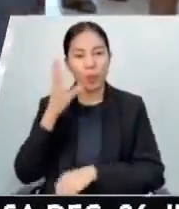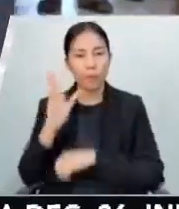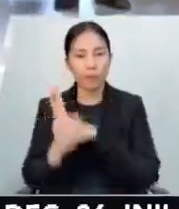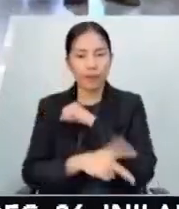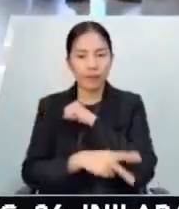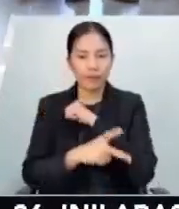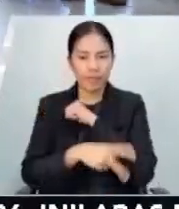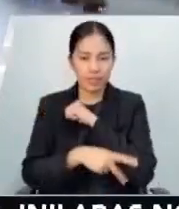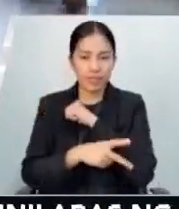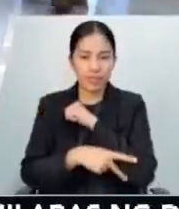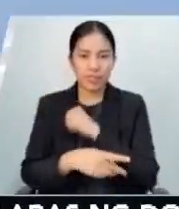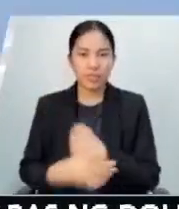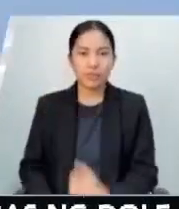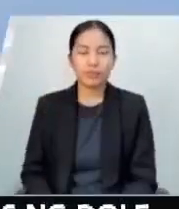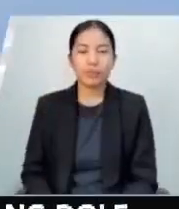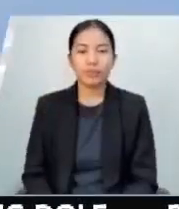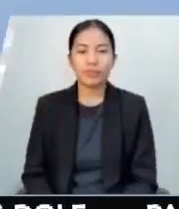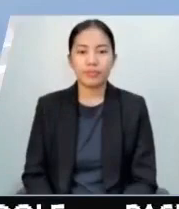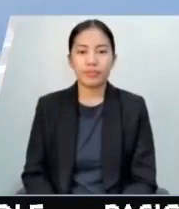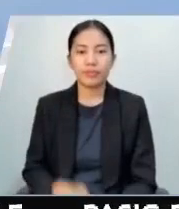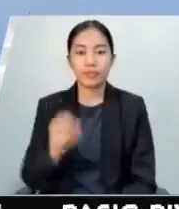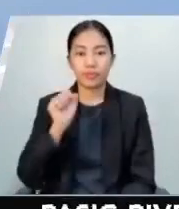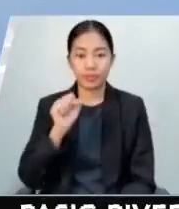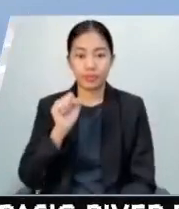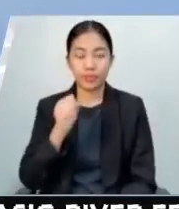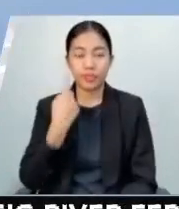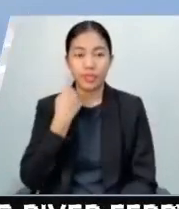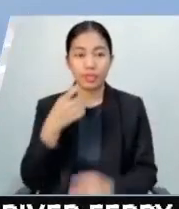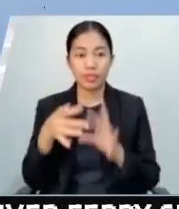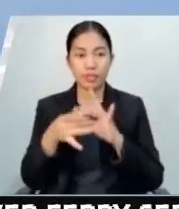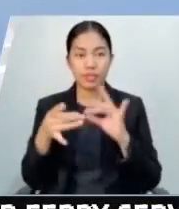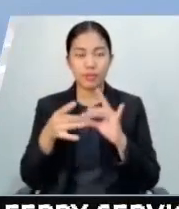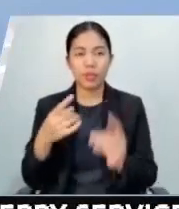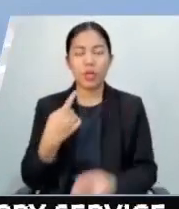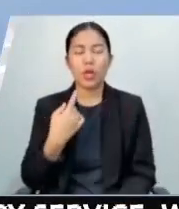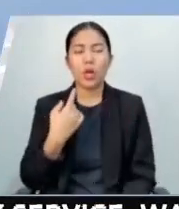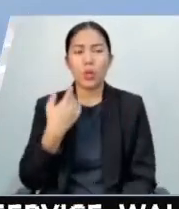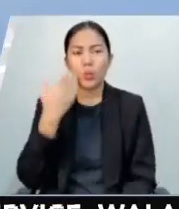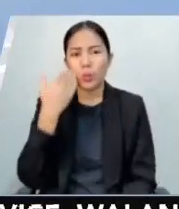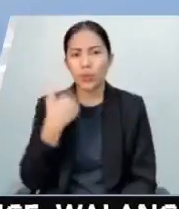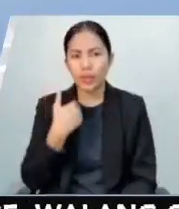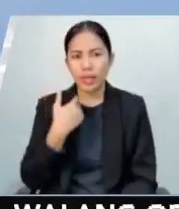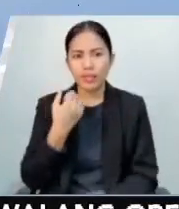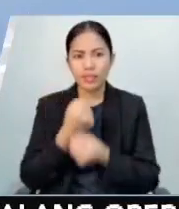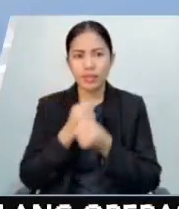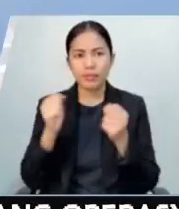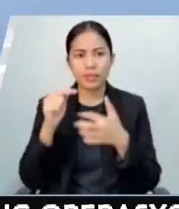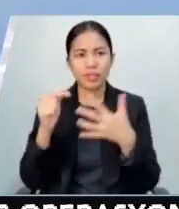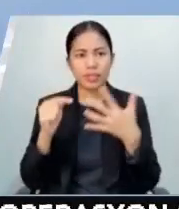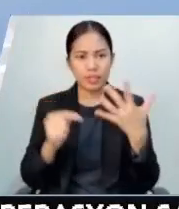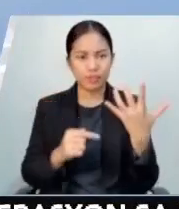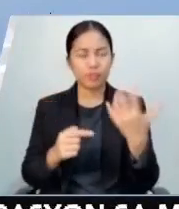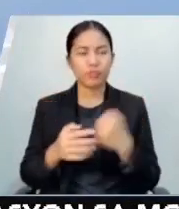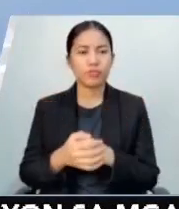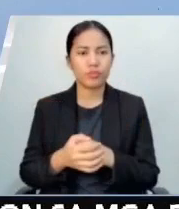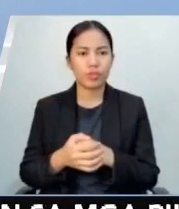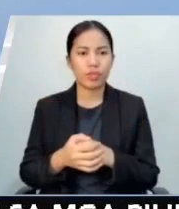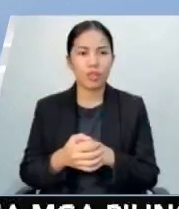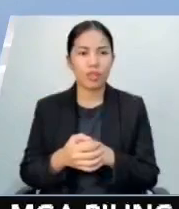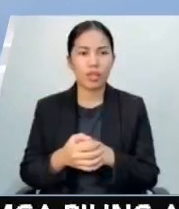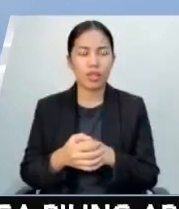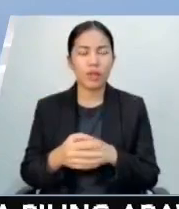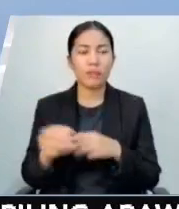Yes, Joseph, kanina nabanggit mo na nakukulangan nga sa seguridad, ano, si General Lipana. Ano ang magiging immediate